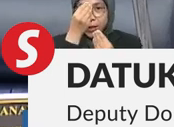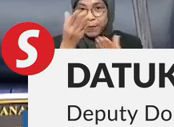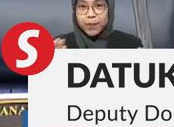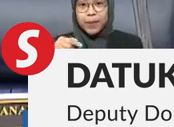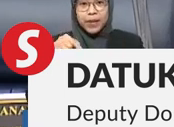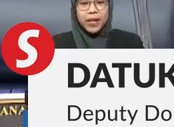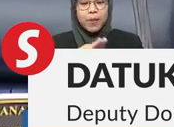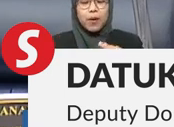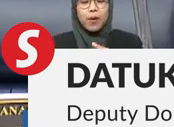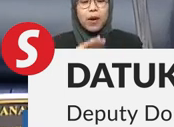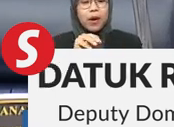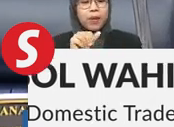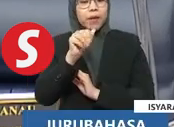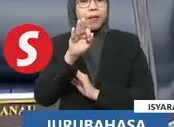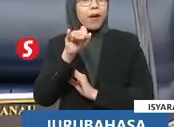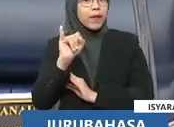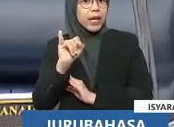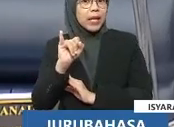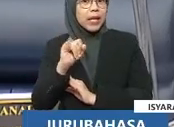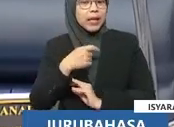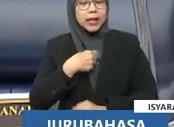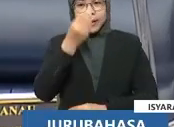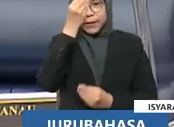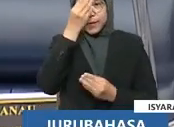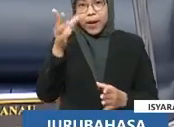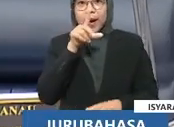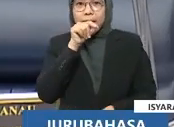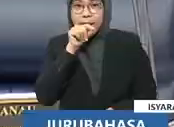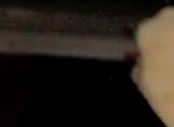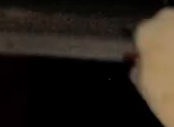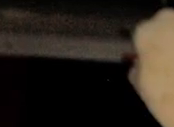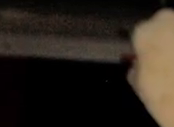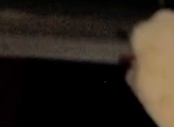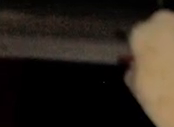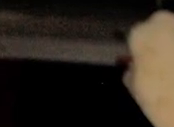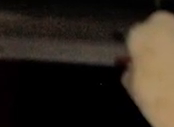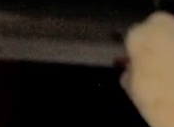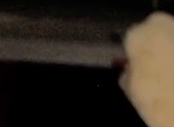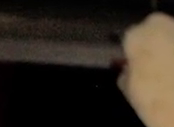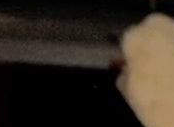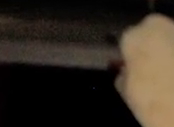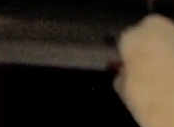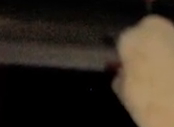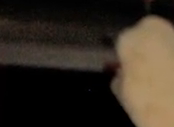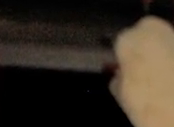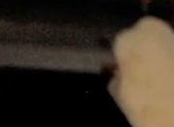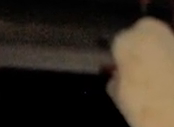dimaklumkan sebab ini di bawah mafi. Saya diperlukan ayam import diberi